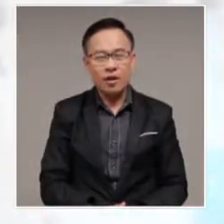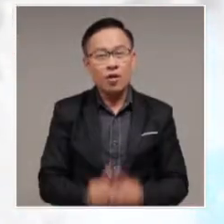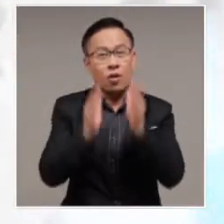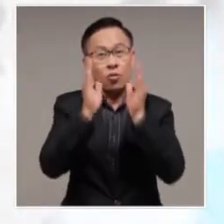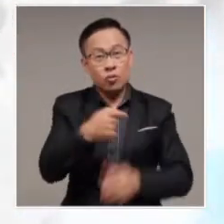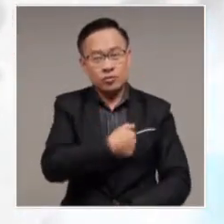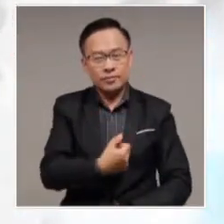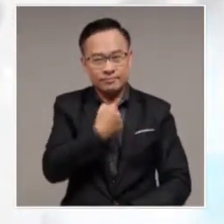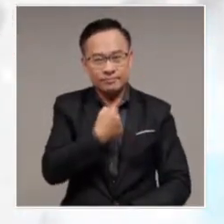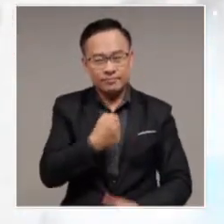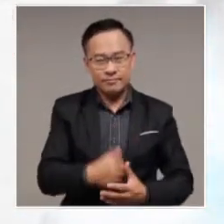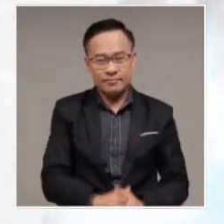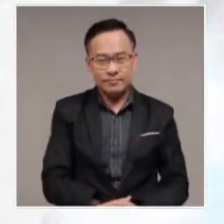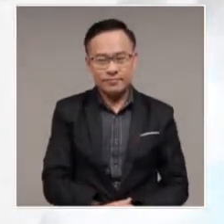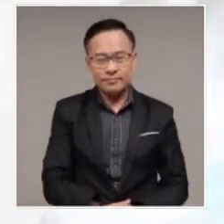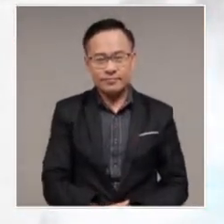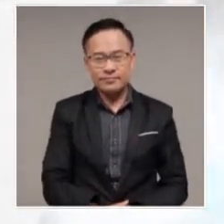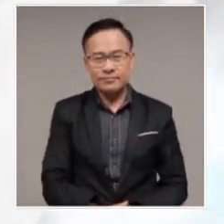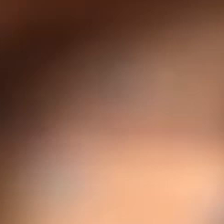The Stronger คนหัวใจแกร่ง